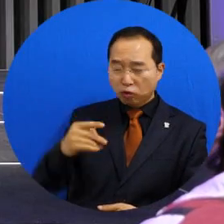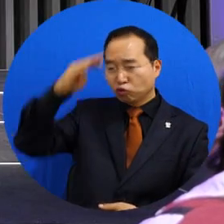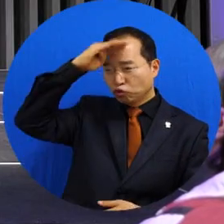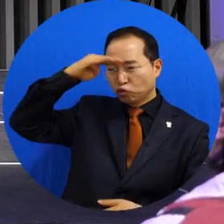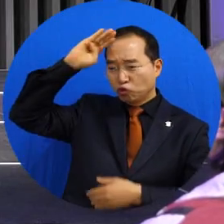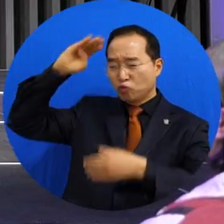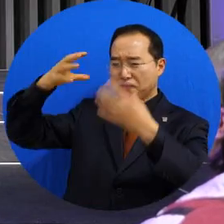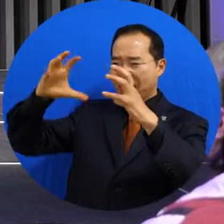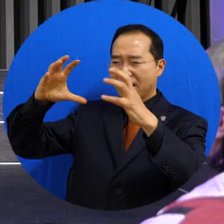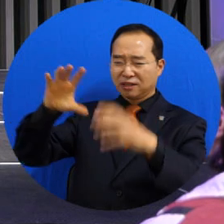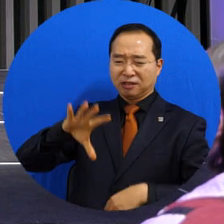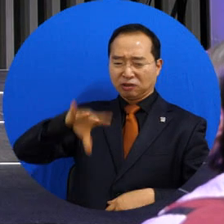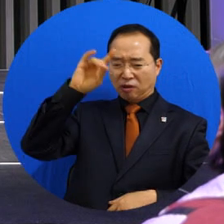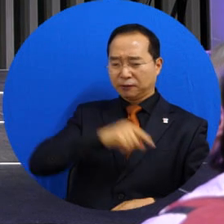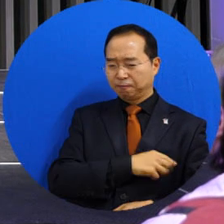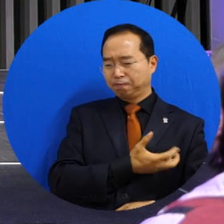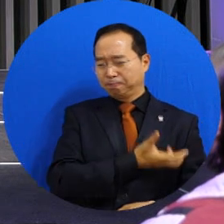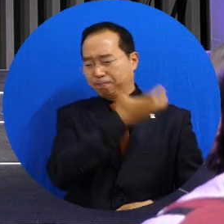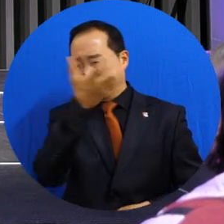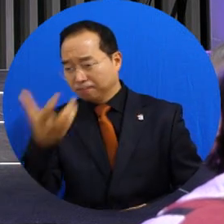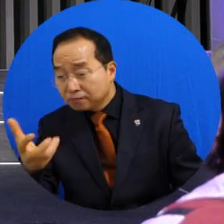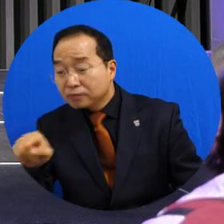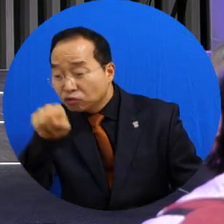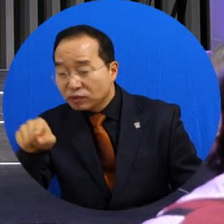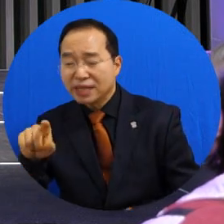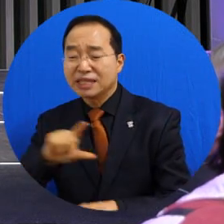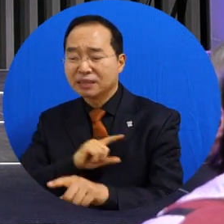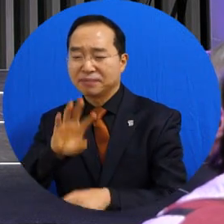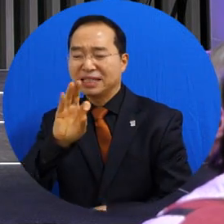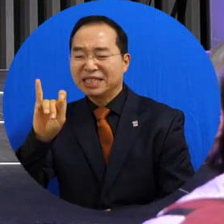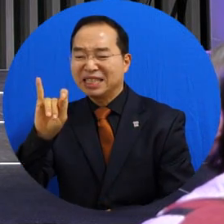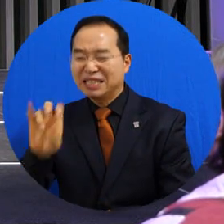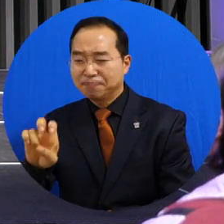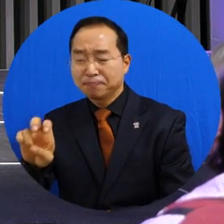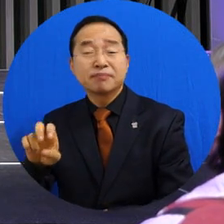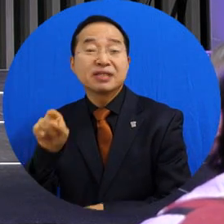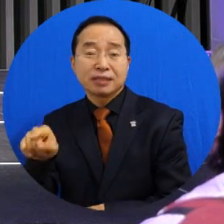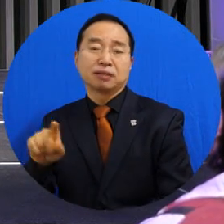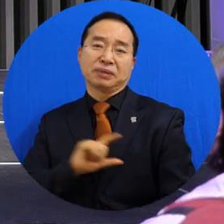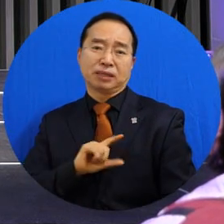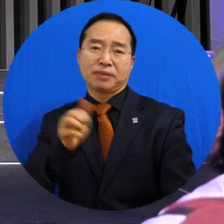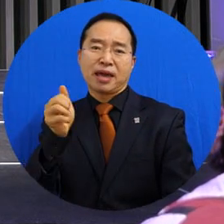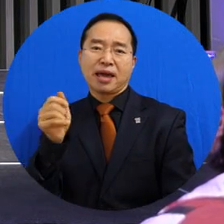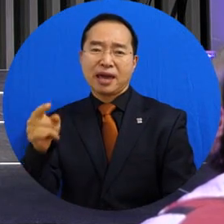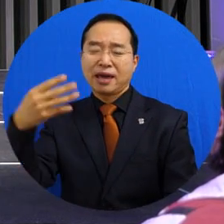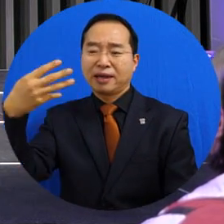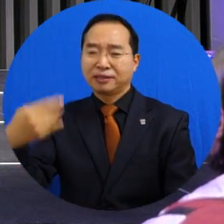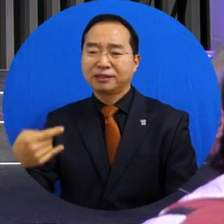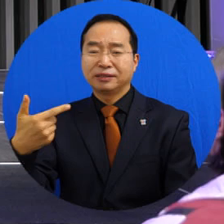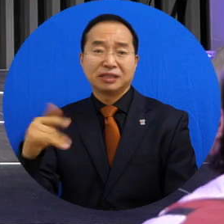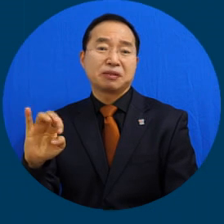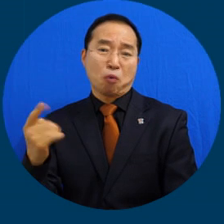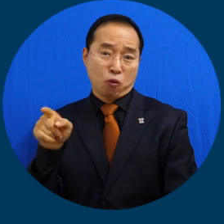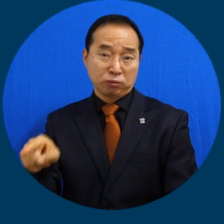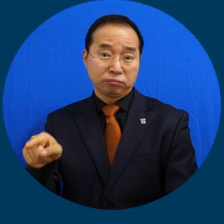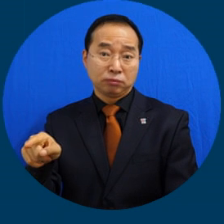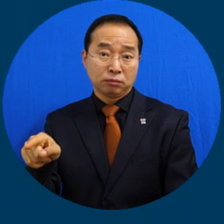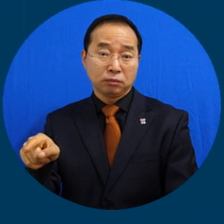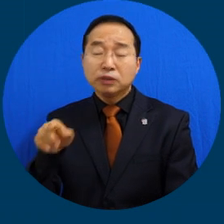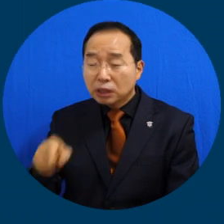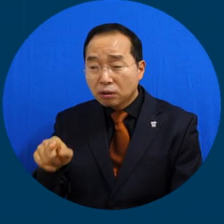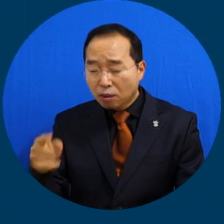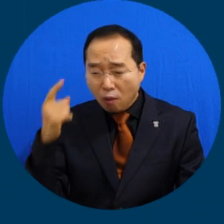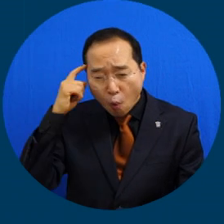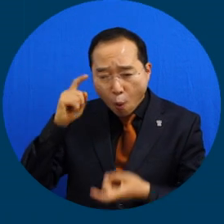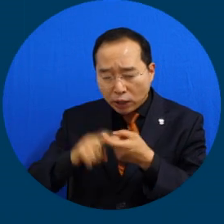그런 저의 내적 배경에 대해서 설명을 해야 될 것 같아요. 근데 그 배경은 여러분들이 보시듯이 네